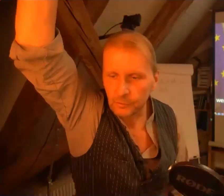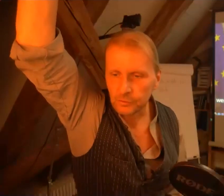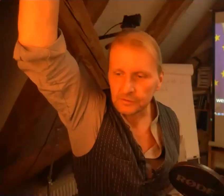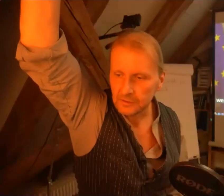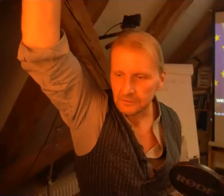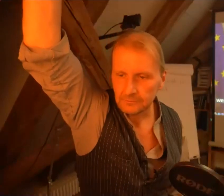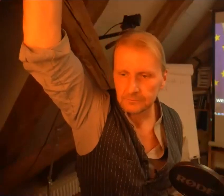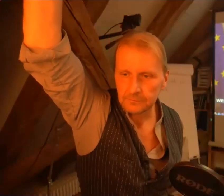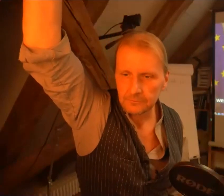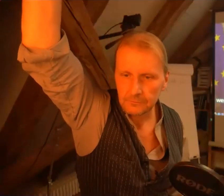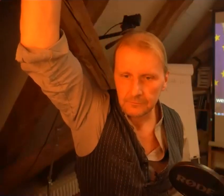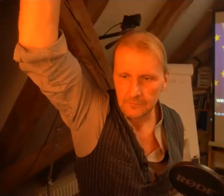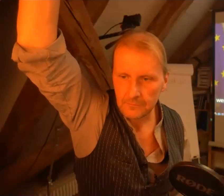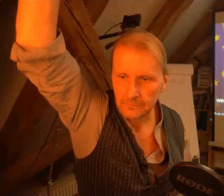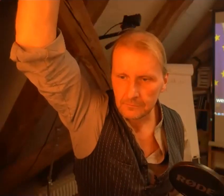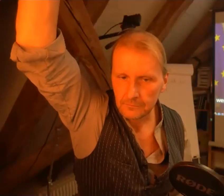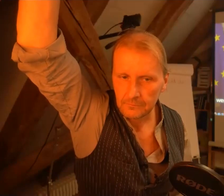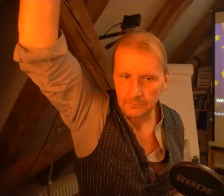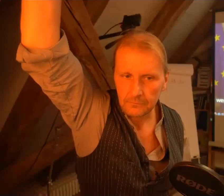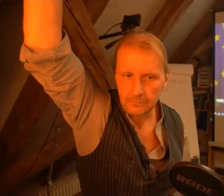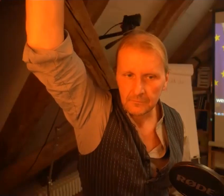innovative Produkte hin?